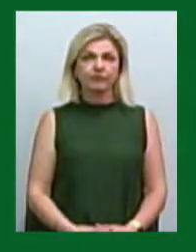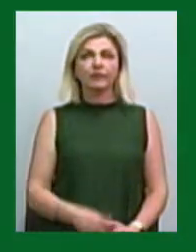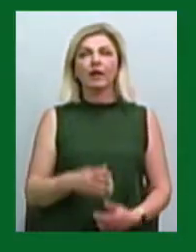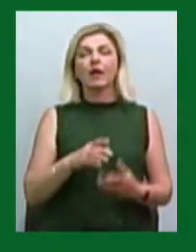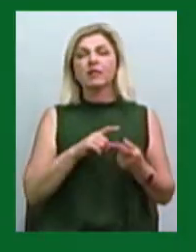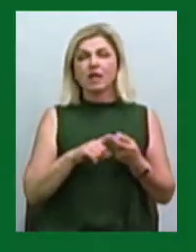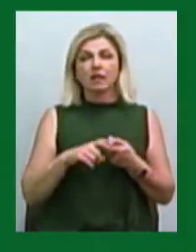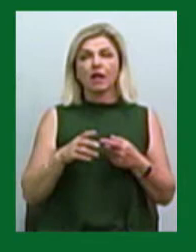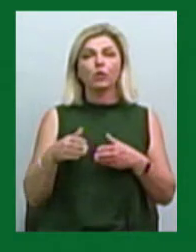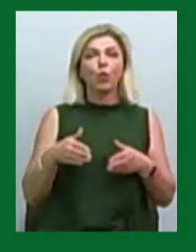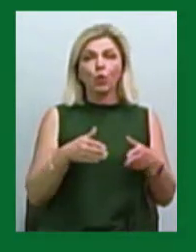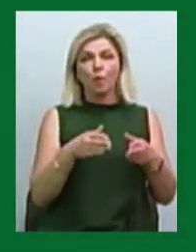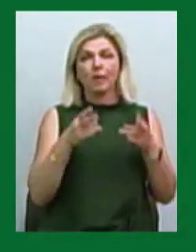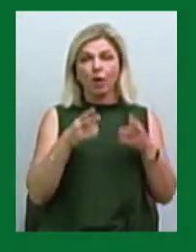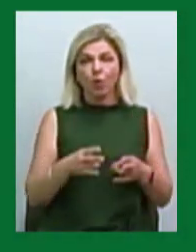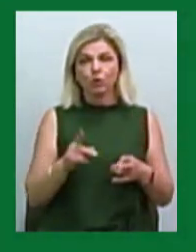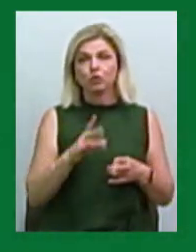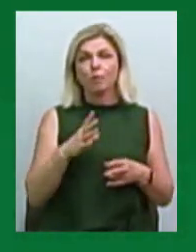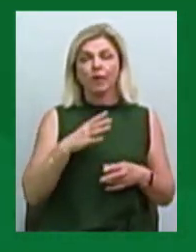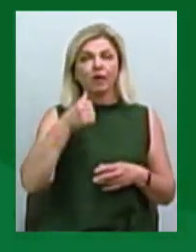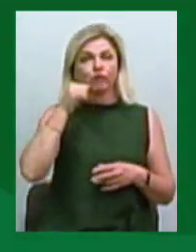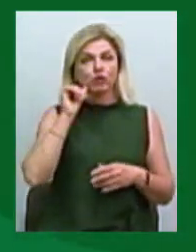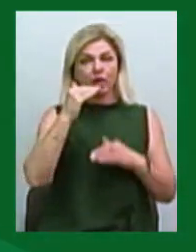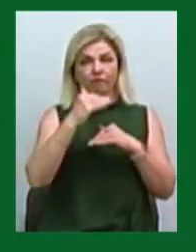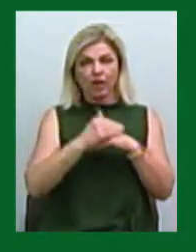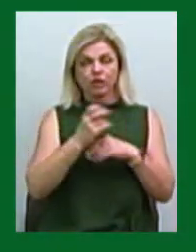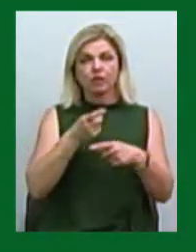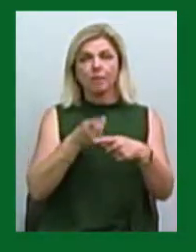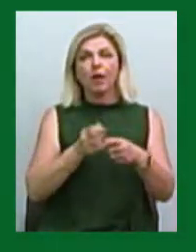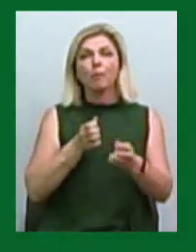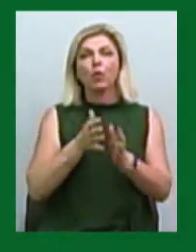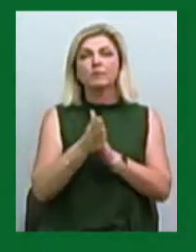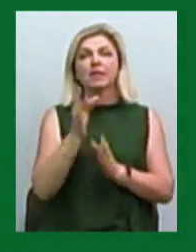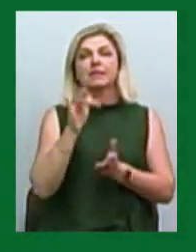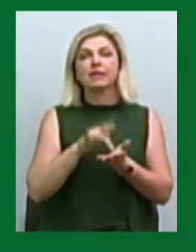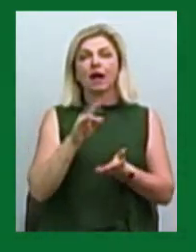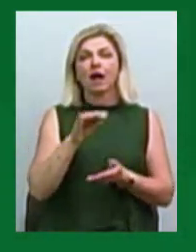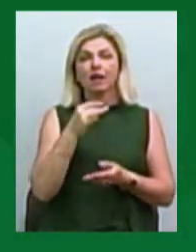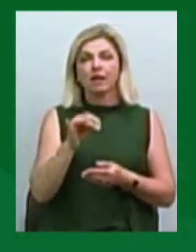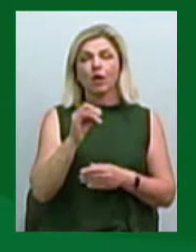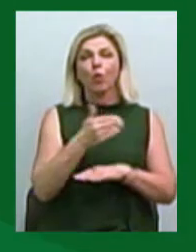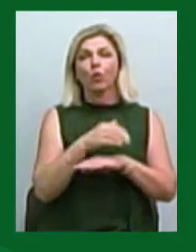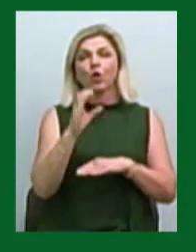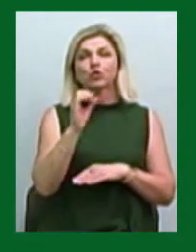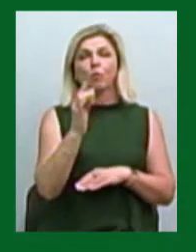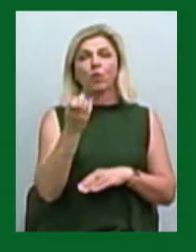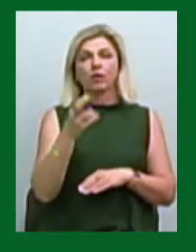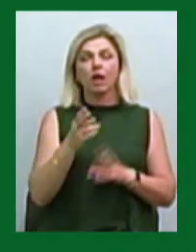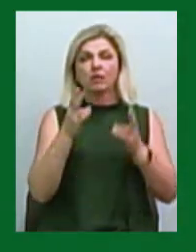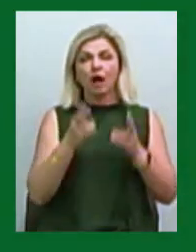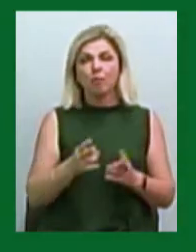Унаслідок дорожньо-транспортної пригоди, що сталося вчора ввечері на перетині проспекту Центрального та вулиці Соборної,